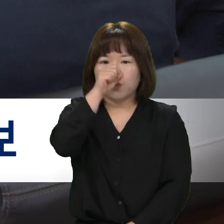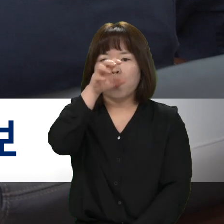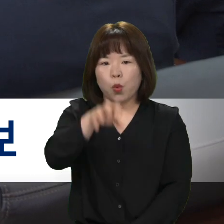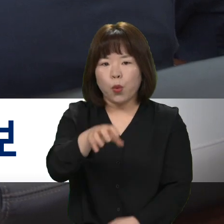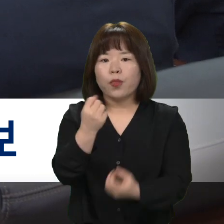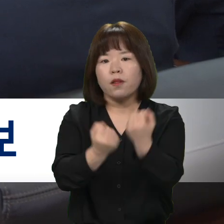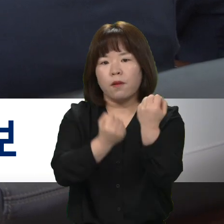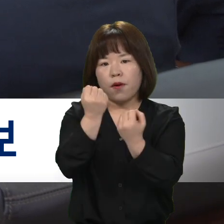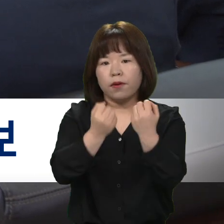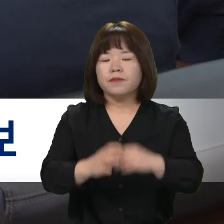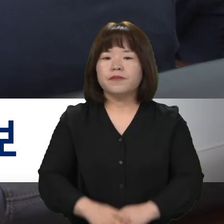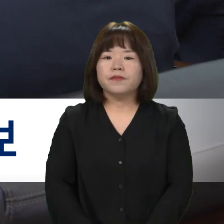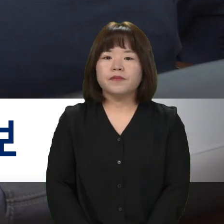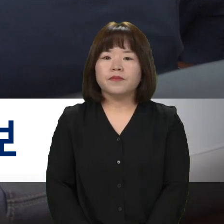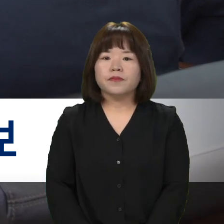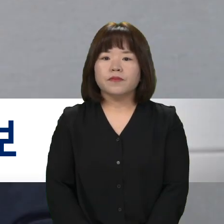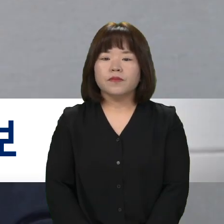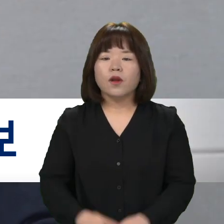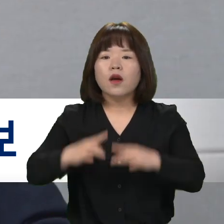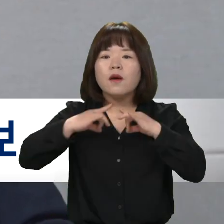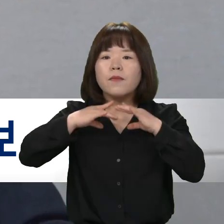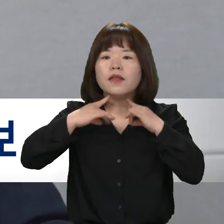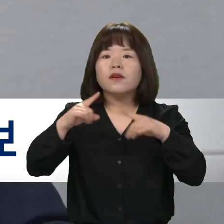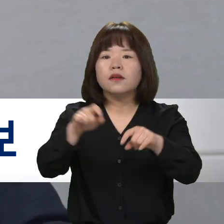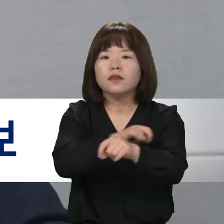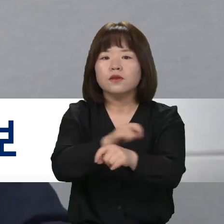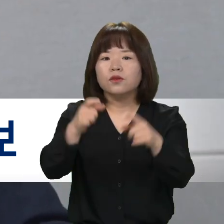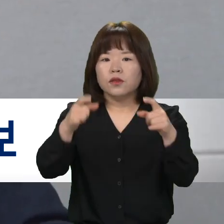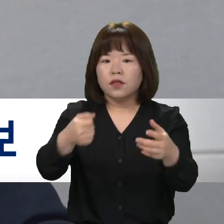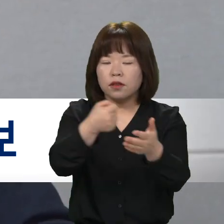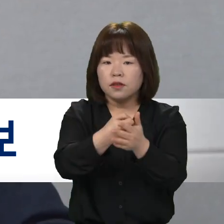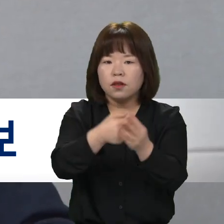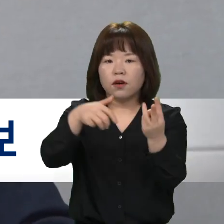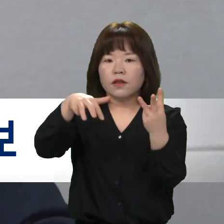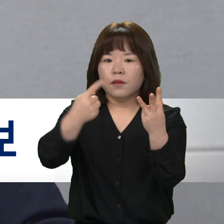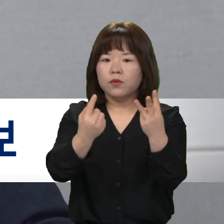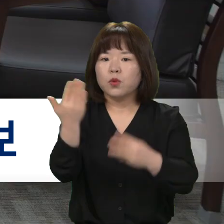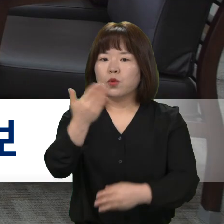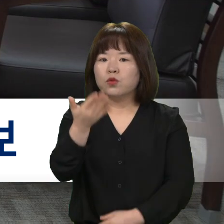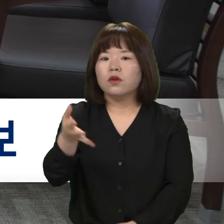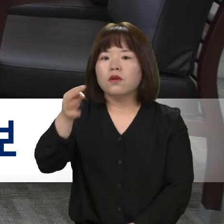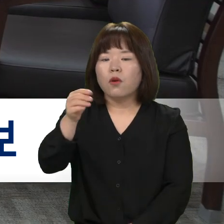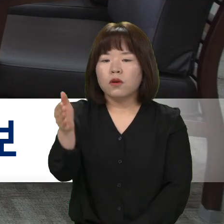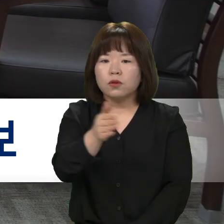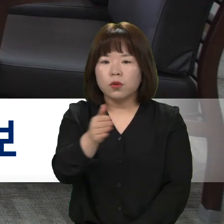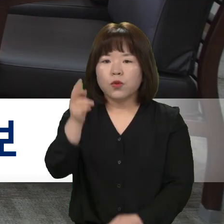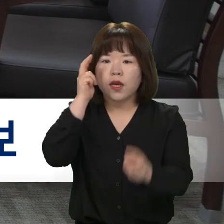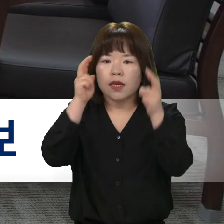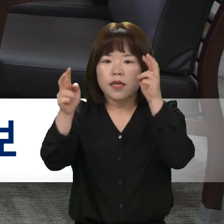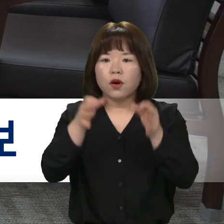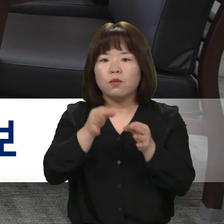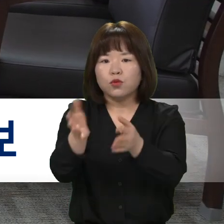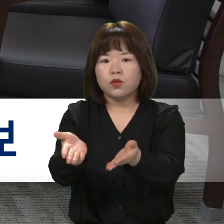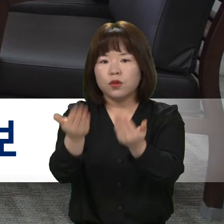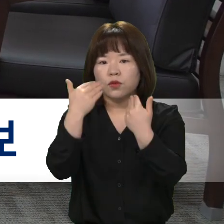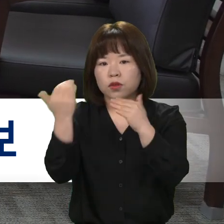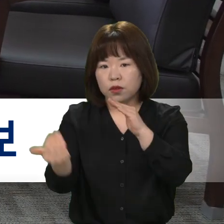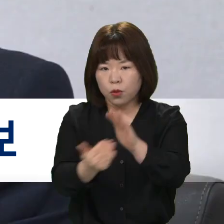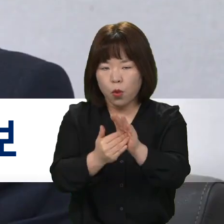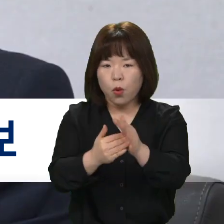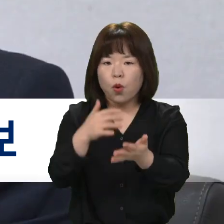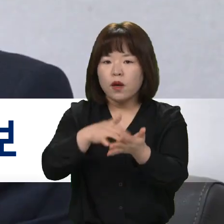최적지임을 설명했습니다 배터리 규제자유 특구지정 3조 9천억원 규모의 기업 투자유치